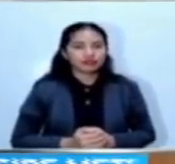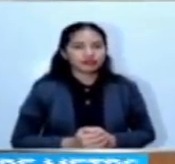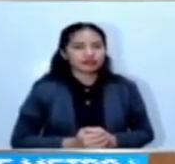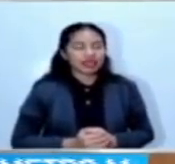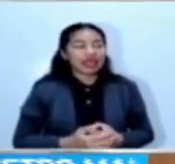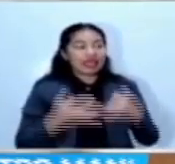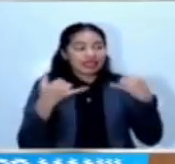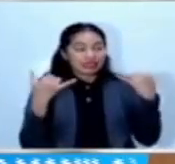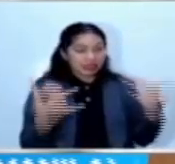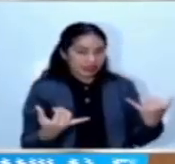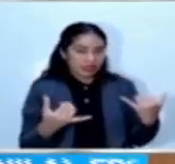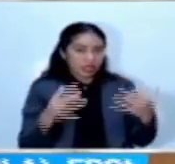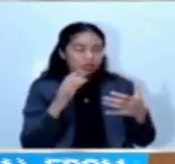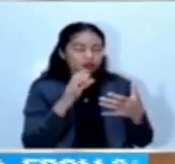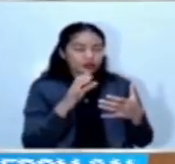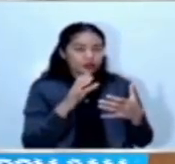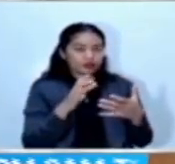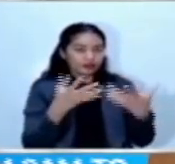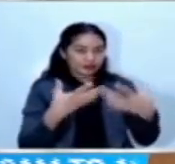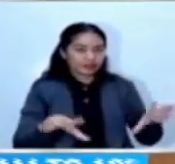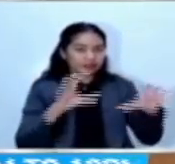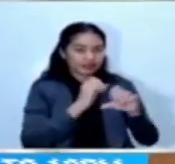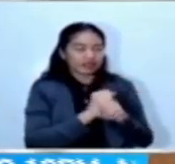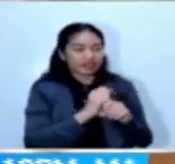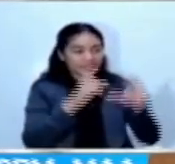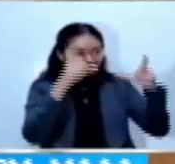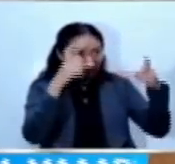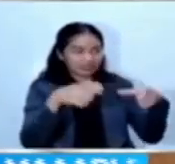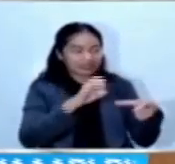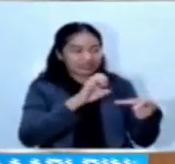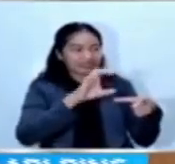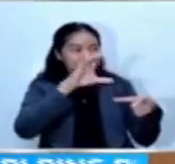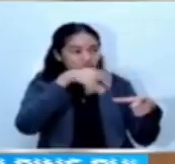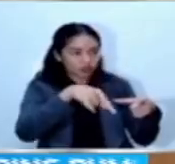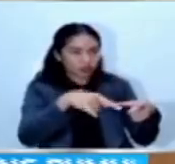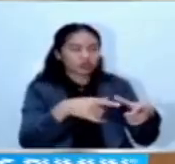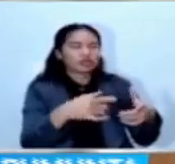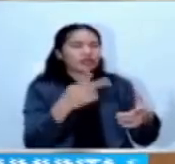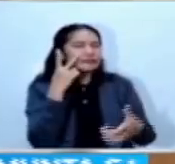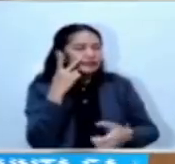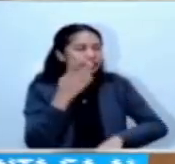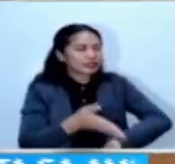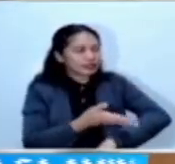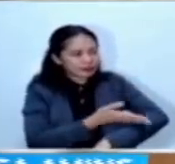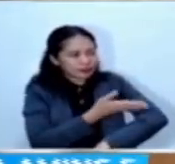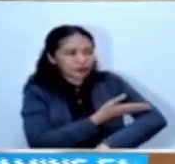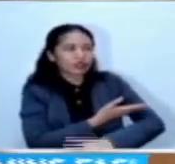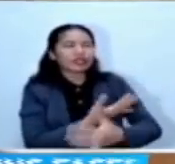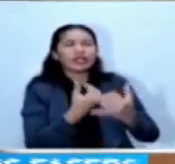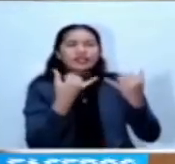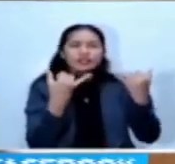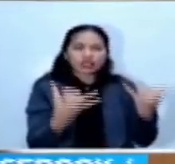sinasabi nating bumagal din yung hawaan. At ngayon pong MECQ, ano ho ba ang magiging effect niyang kaya ulit?